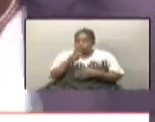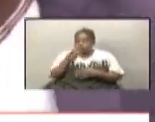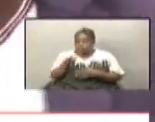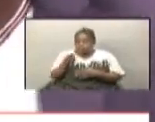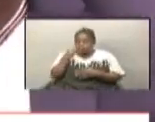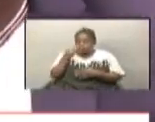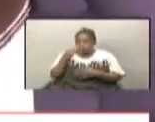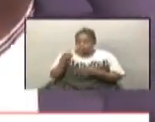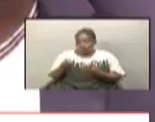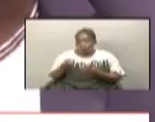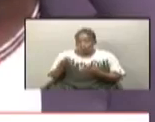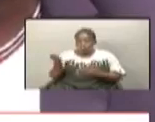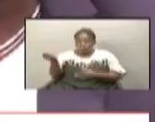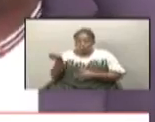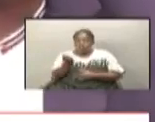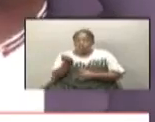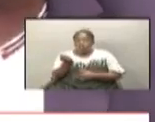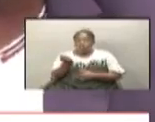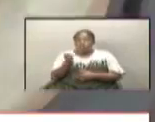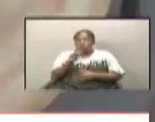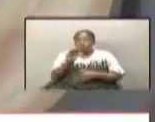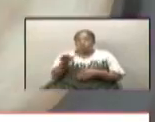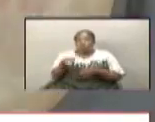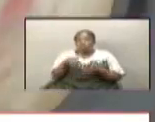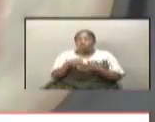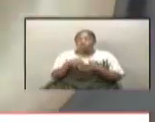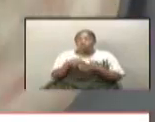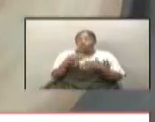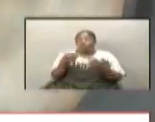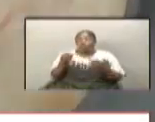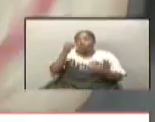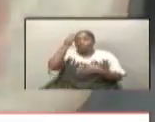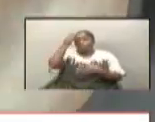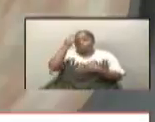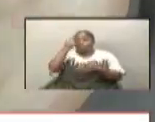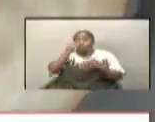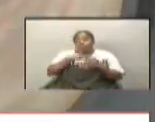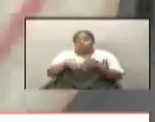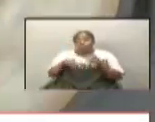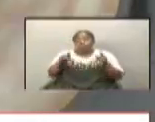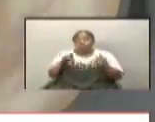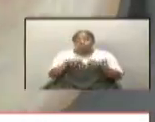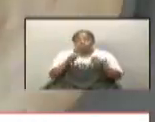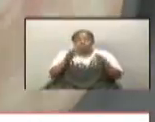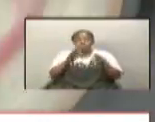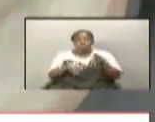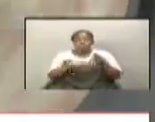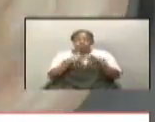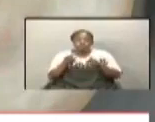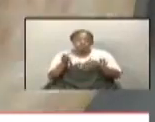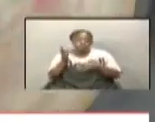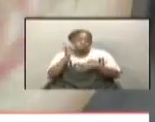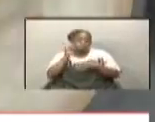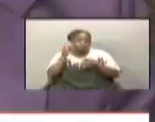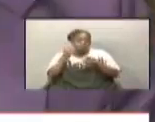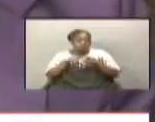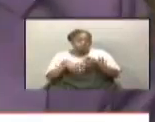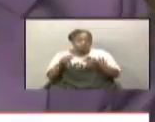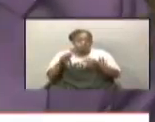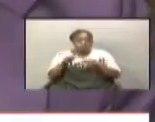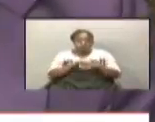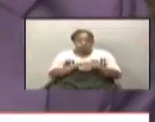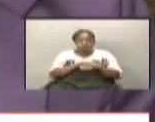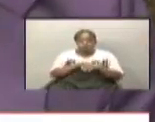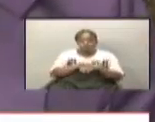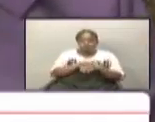ndi mukuba effumu ebyo nebyalingako. Ekyewuunyisa bano nabo ennyimba bawulirizanga za Luganda.